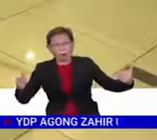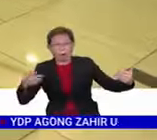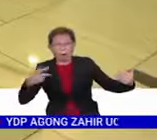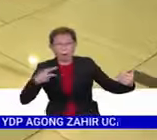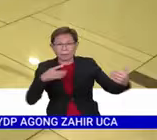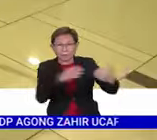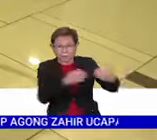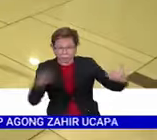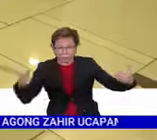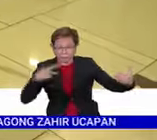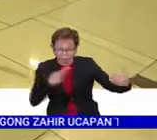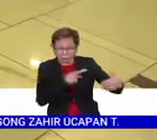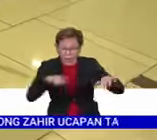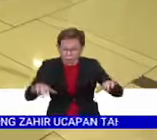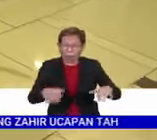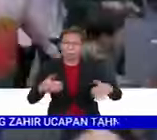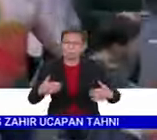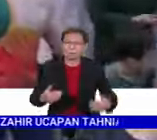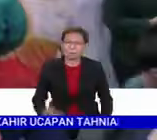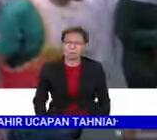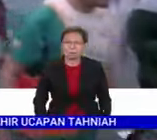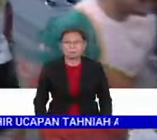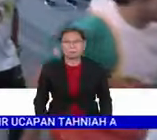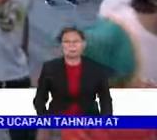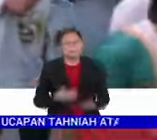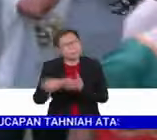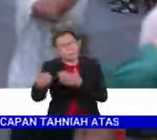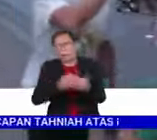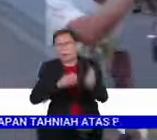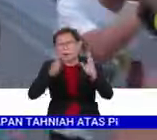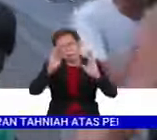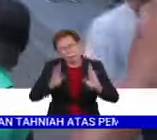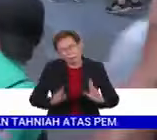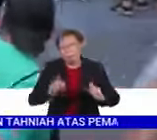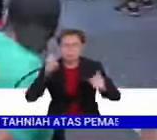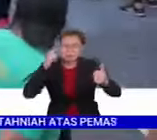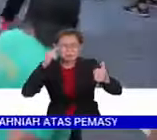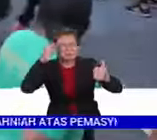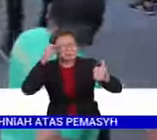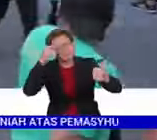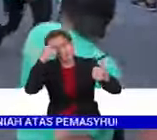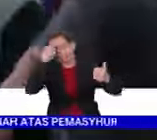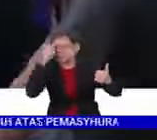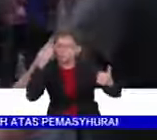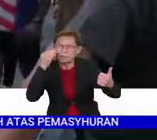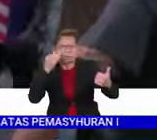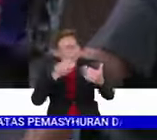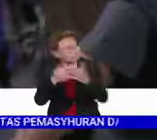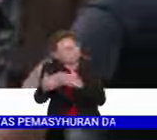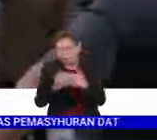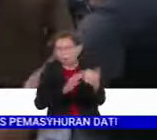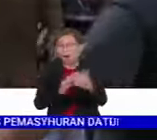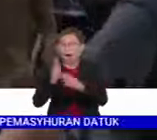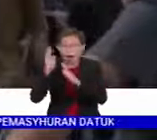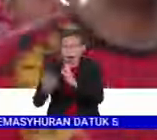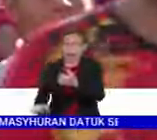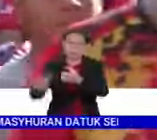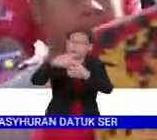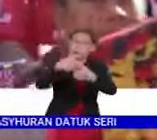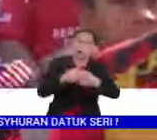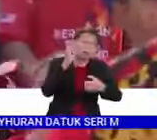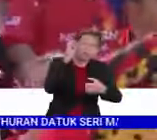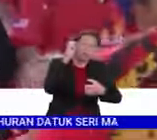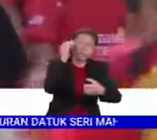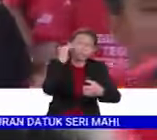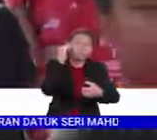pertandingan-pertandingan sukan, mereka selalu ada, tak kira bangsa India, China, Melayu. Mereka akan libatkan diri